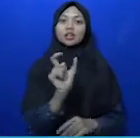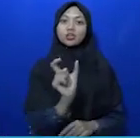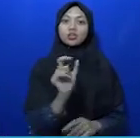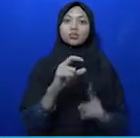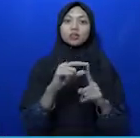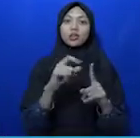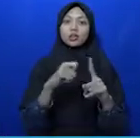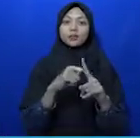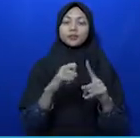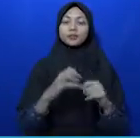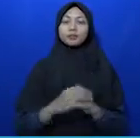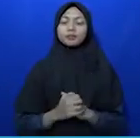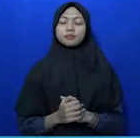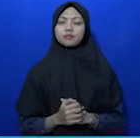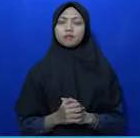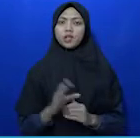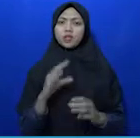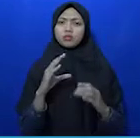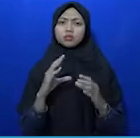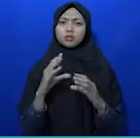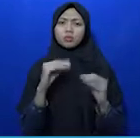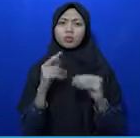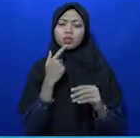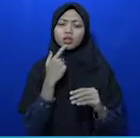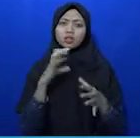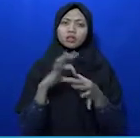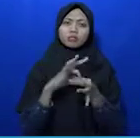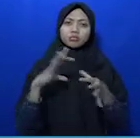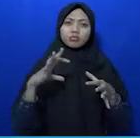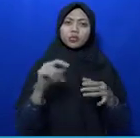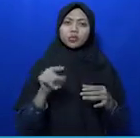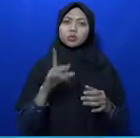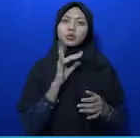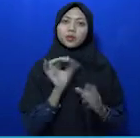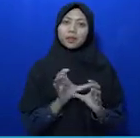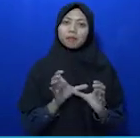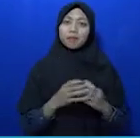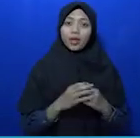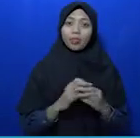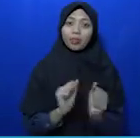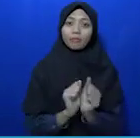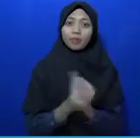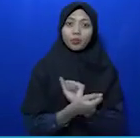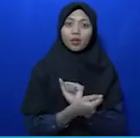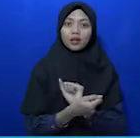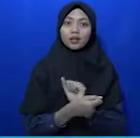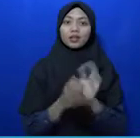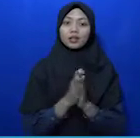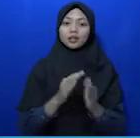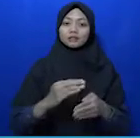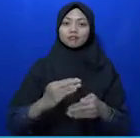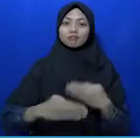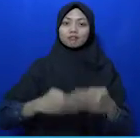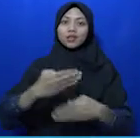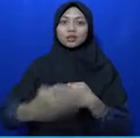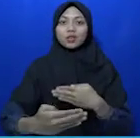Nah, kalau kita bicara divestasi, sebetulnya itu merupakan salah satu paket perubahan atau keberlanjutan kegiatan